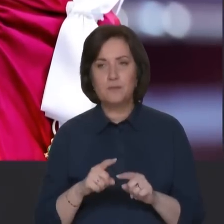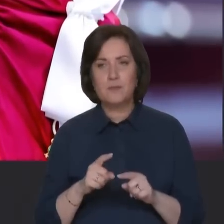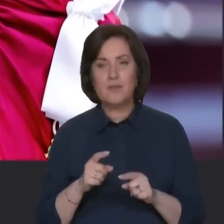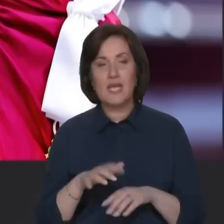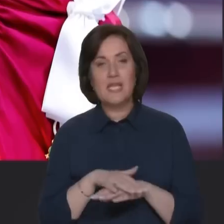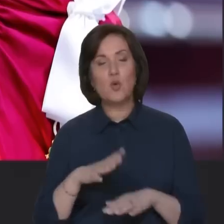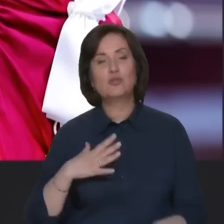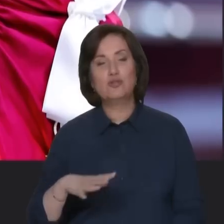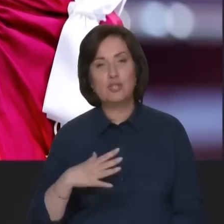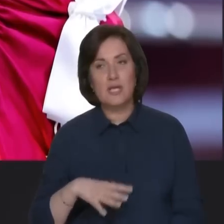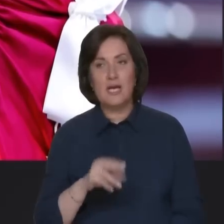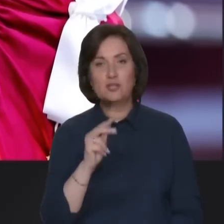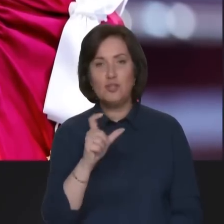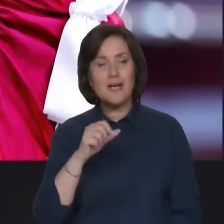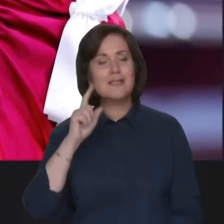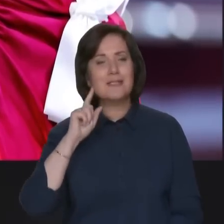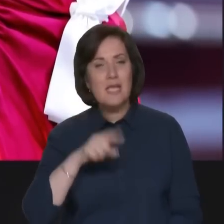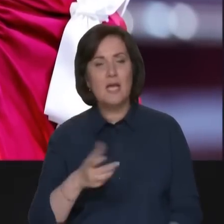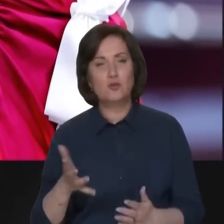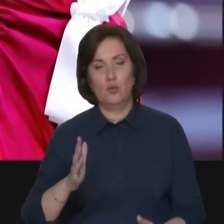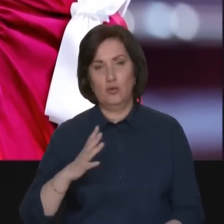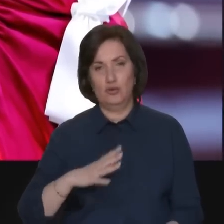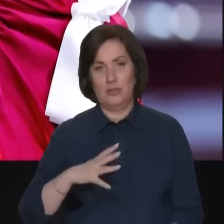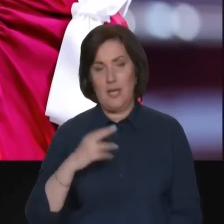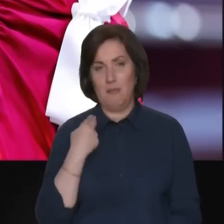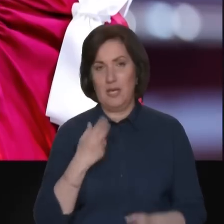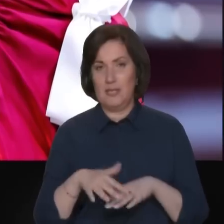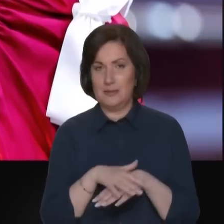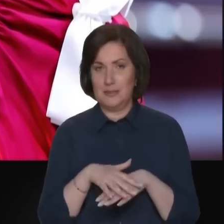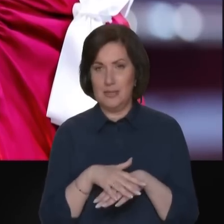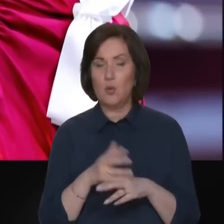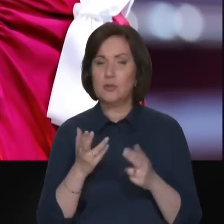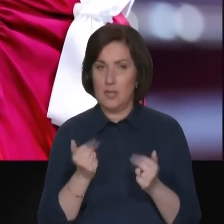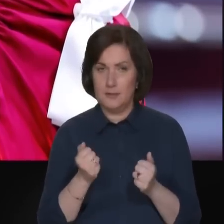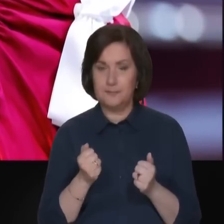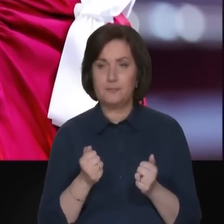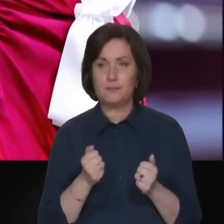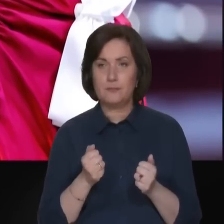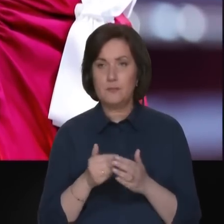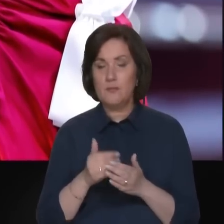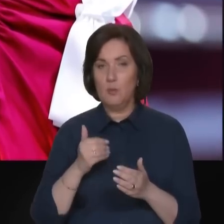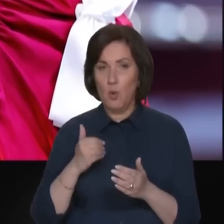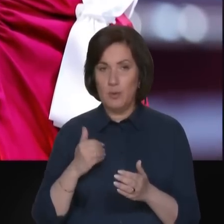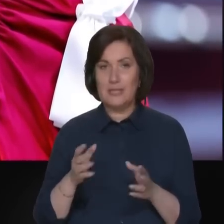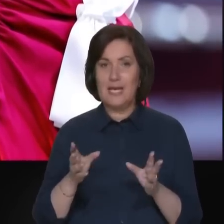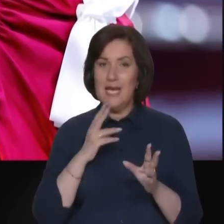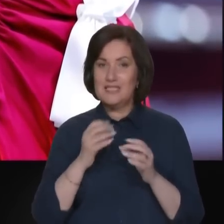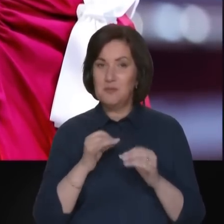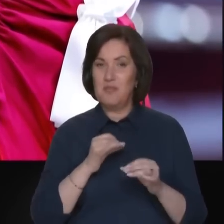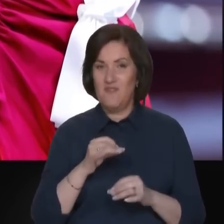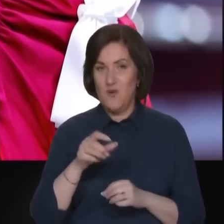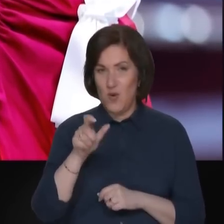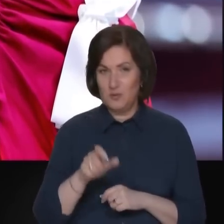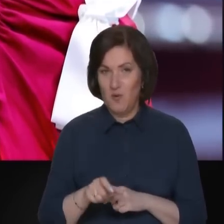Народ чекає, і Чарльз знає, чого чекає британський народ. Так, попередній співрозмовник, мій